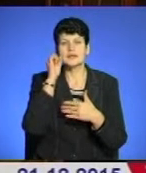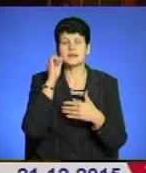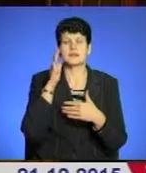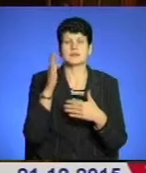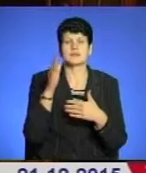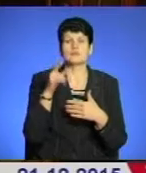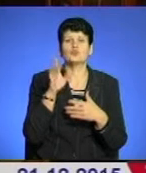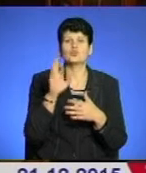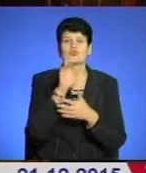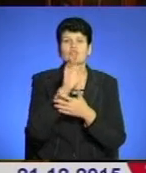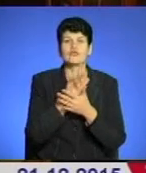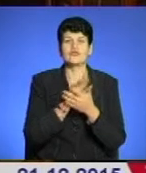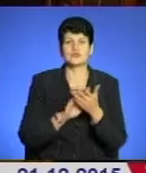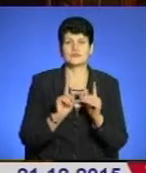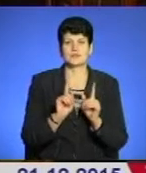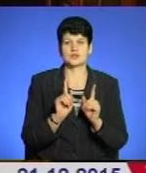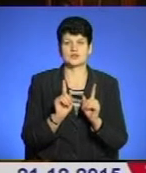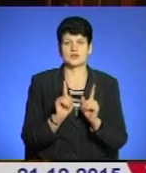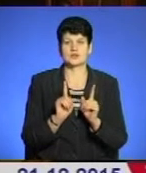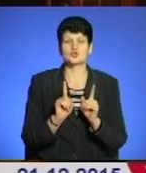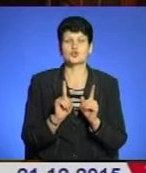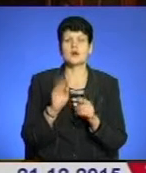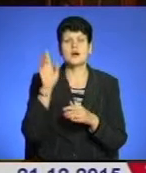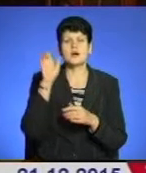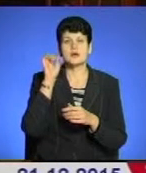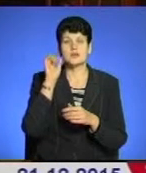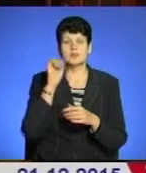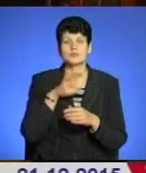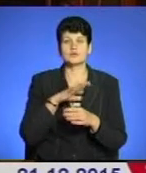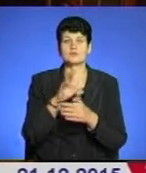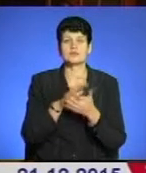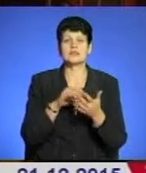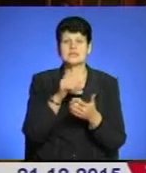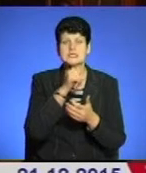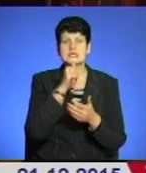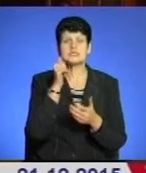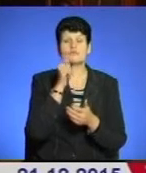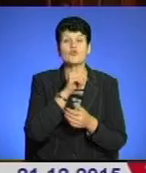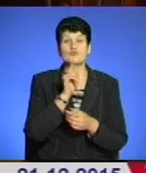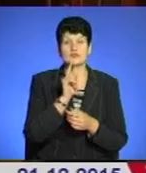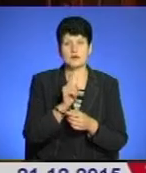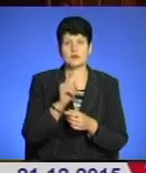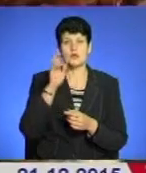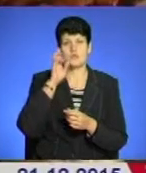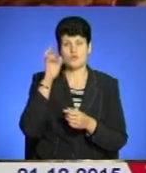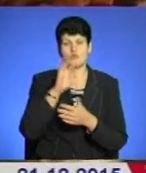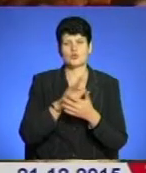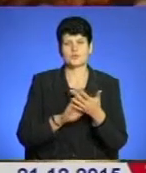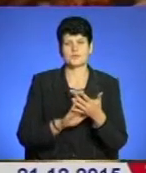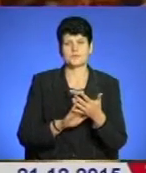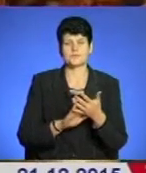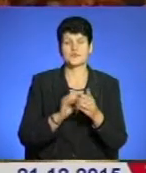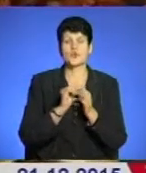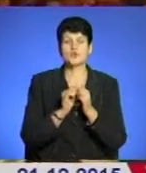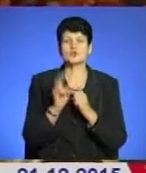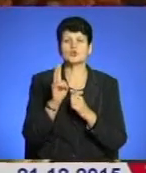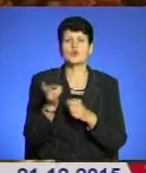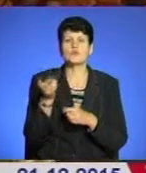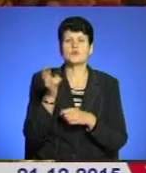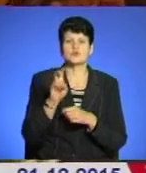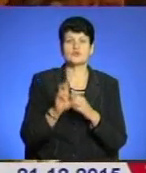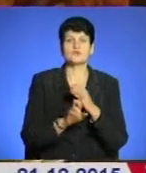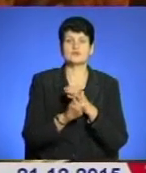нам прощені, не гріхи. Бо щоб гріхи були прощені, треба посповідатися. І Бог прощає. Кожен, хто прийшов до